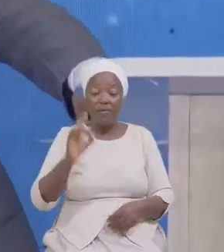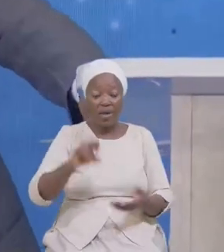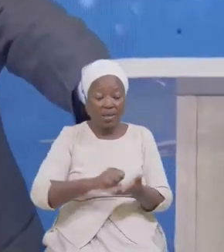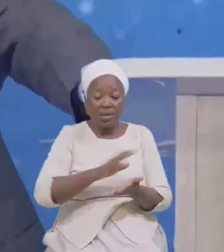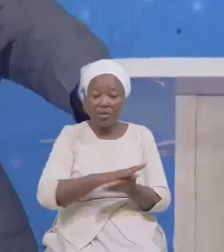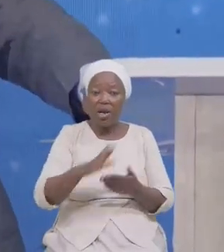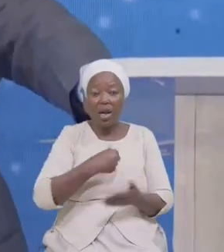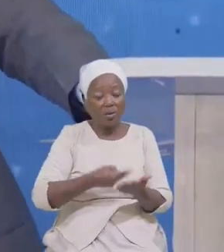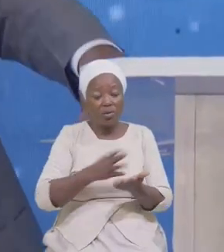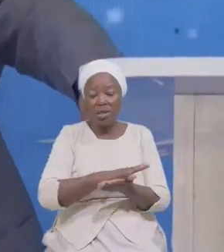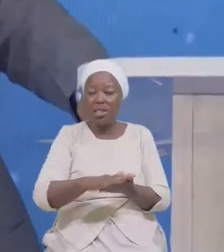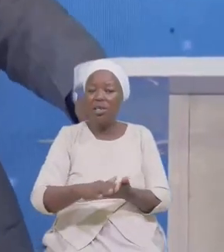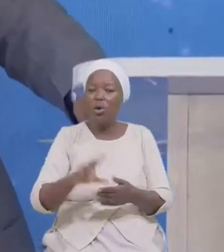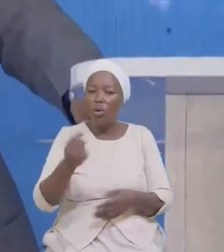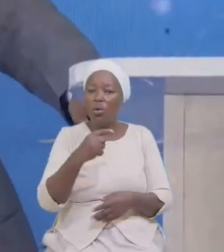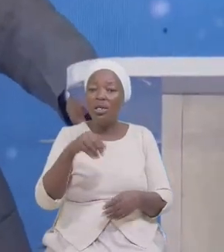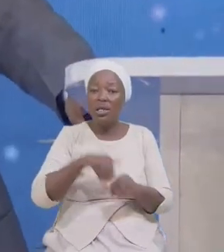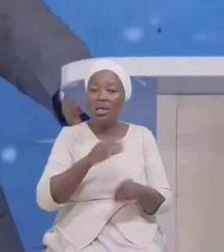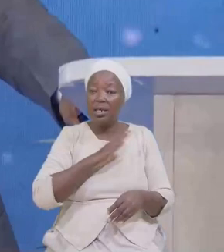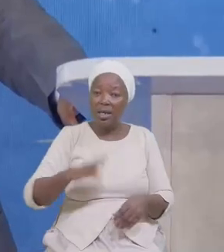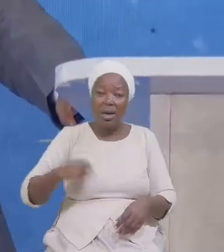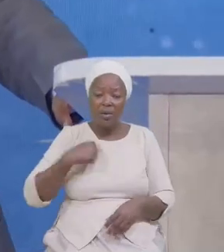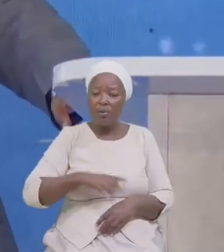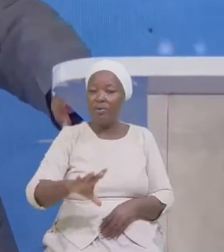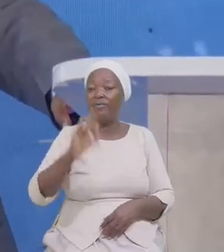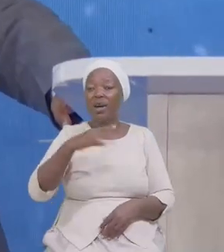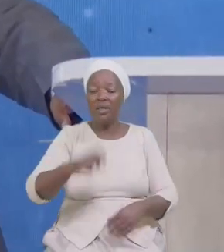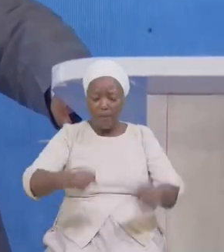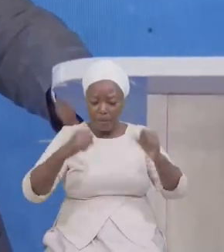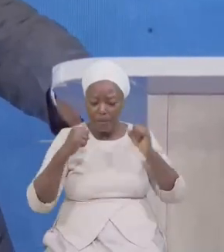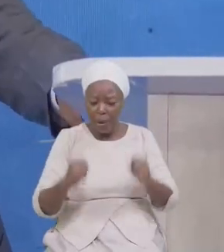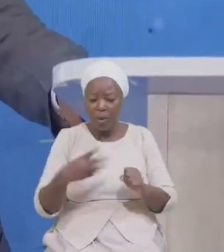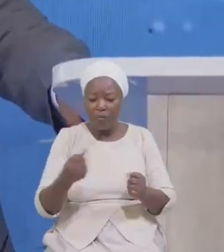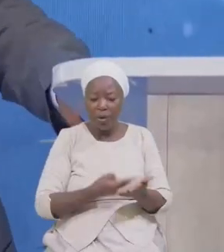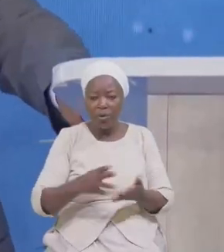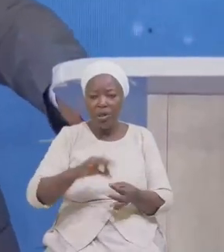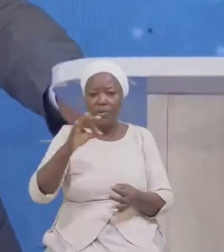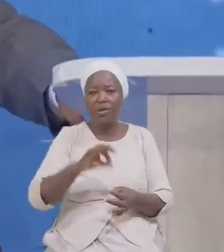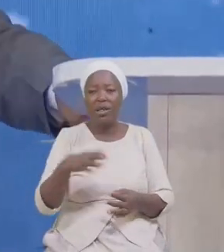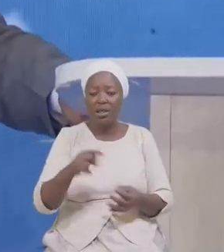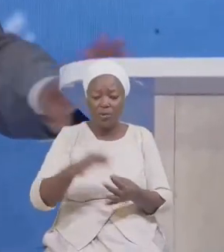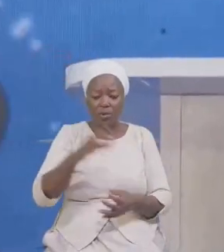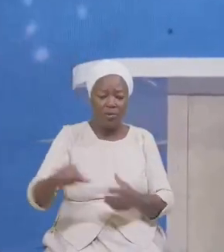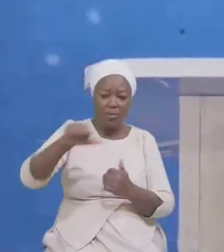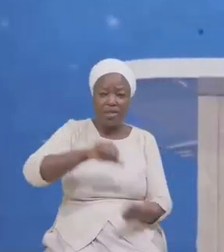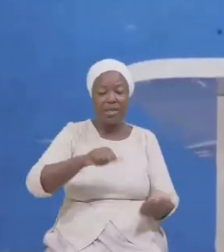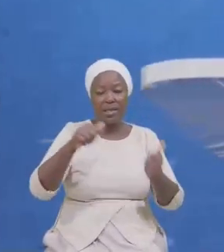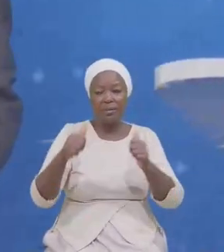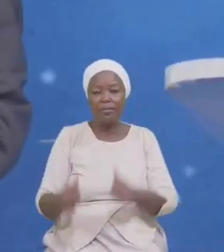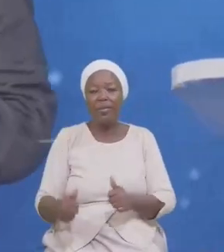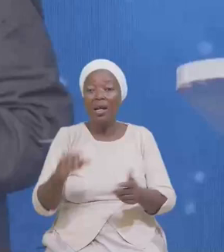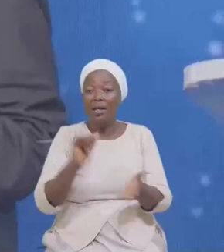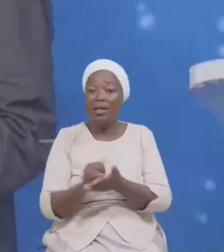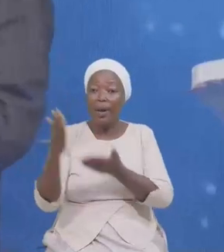et la sainteté. C'est seulement en Christ que nous avons la puissance du Saint-Esprit, le baptême de l'Esprit